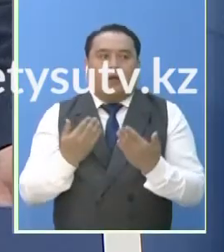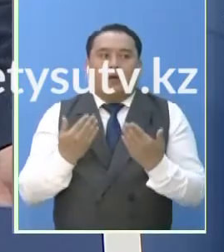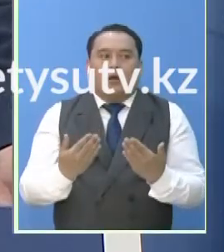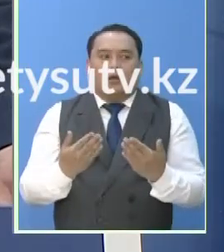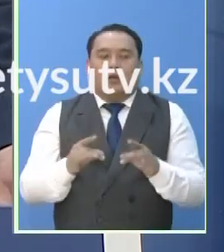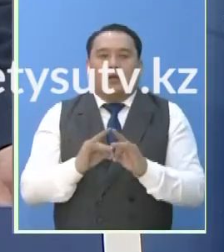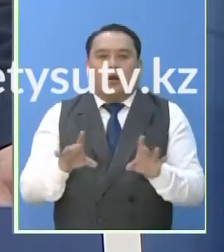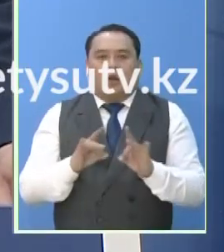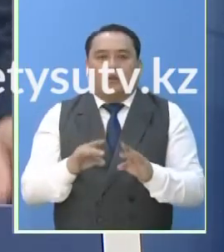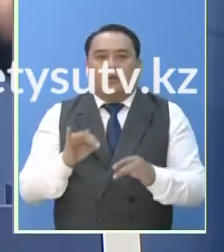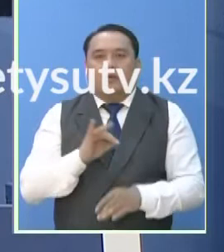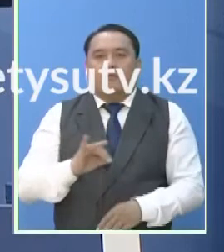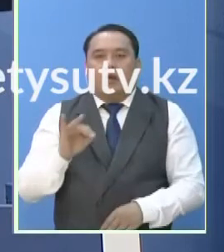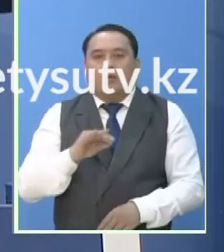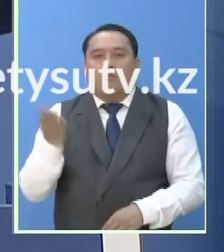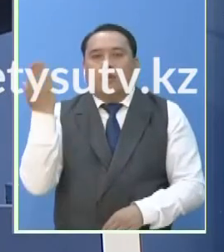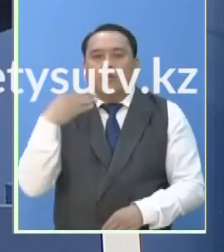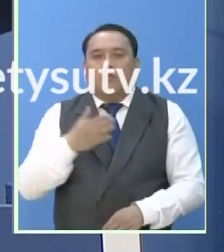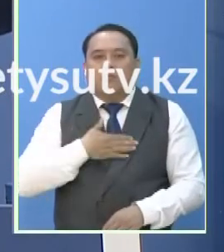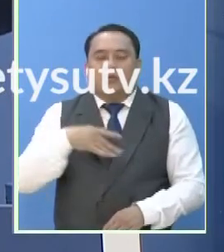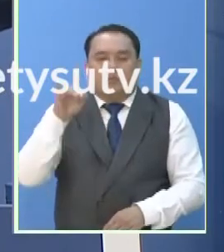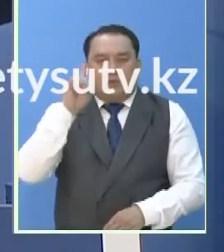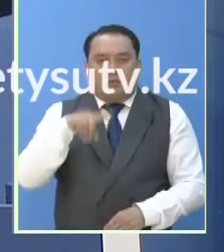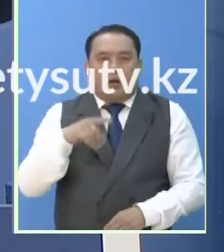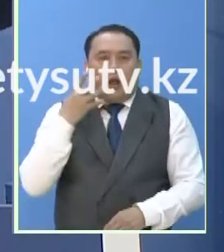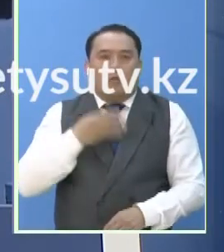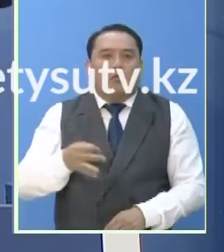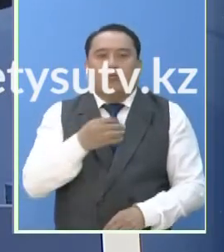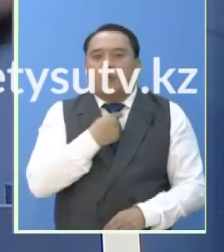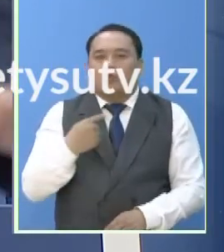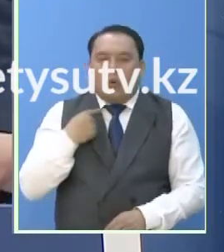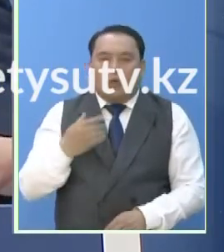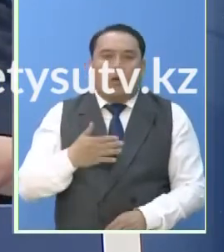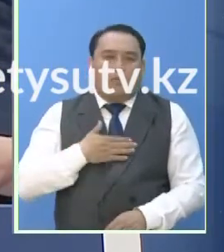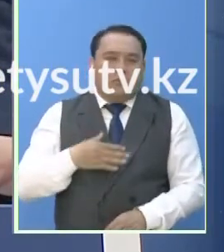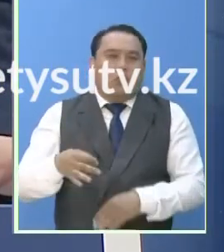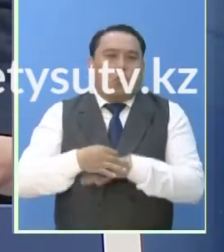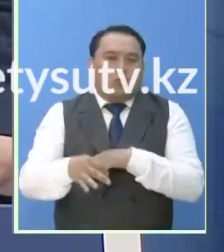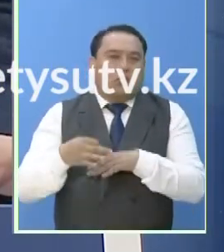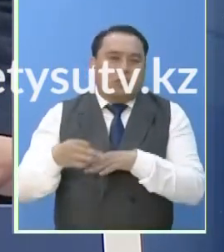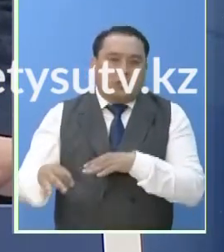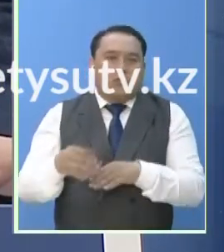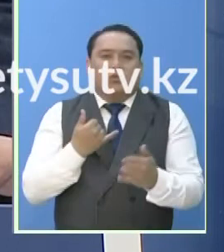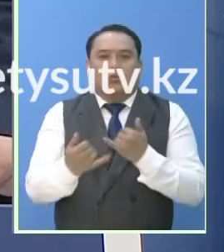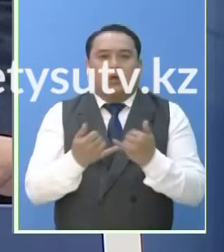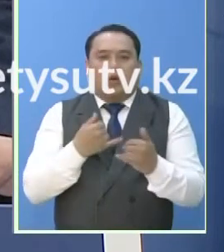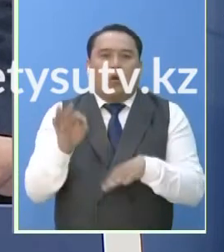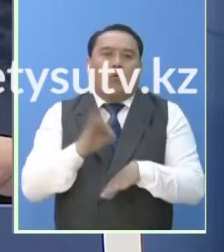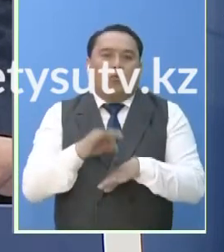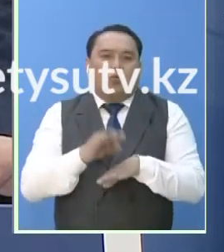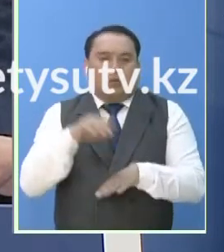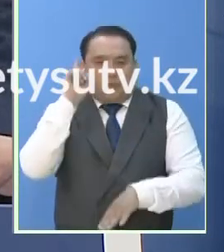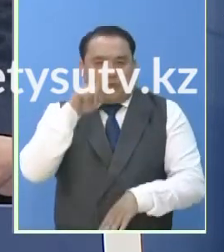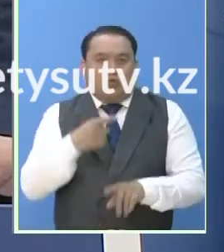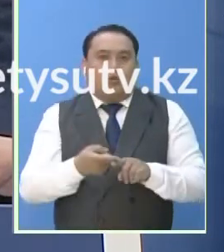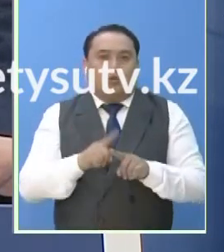сиздерге бир тарыхын айтайын. Баягыда бизде өзүңүз билесиздер, Алматы облусунун Талдыкорганда өңүрлөрдө сары ауру барбы, гепатита деген.